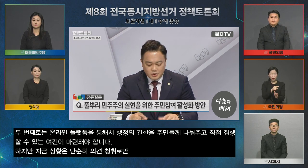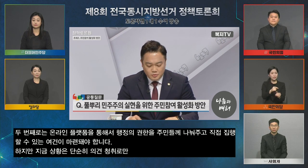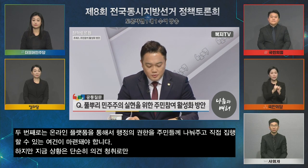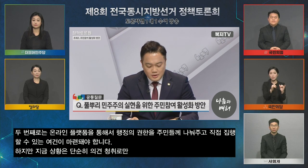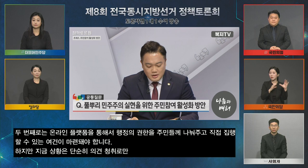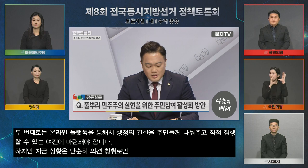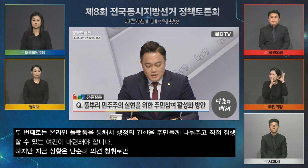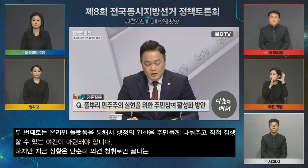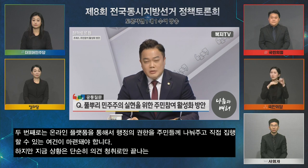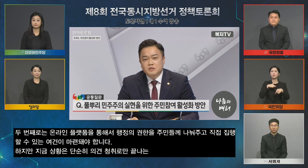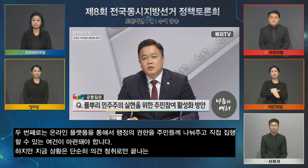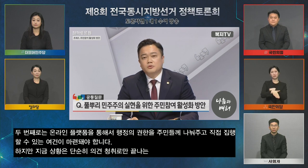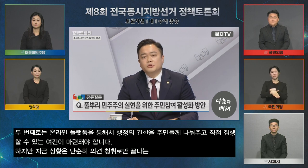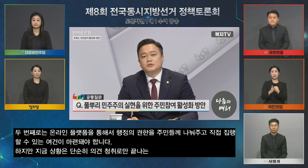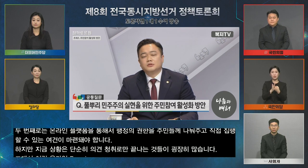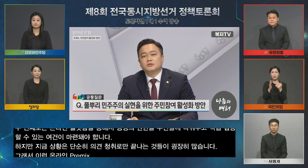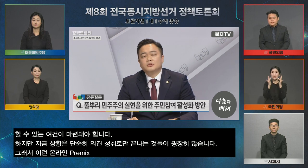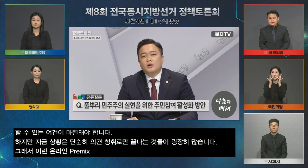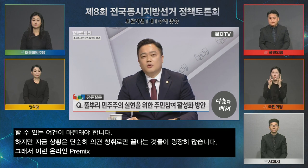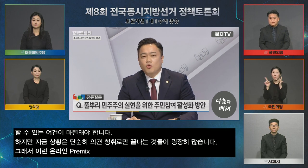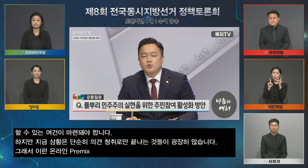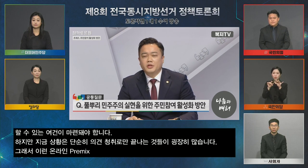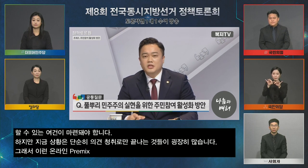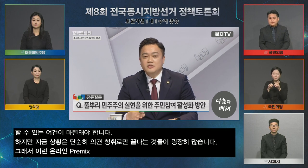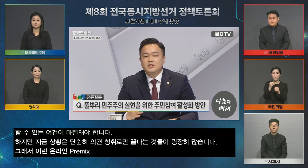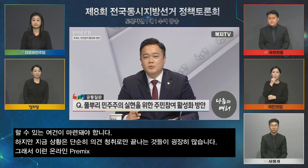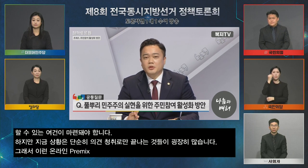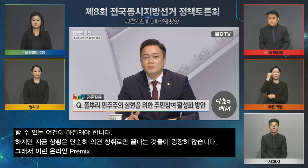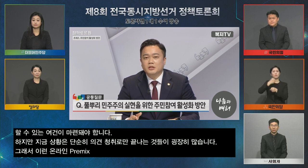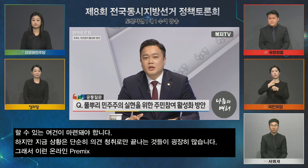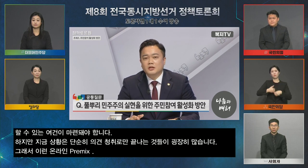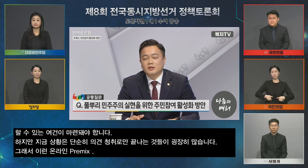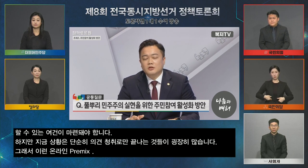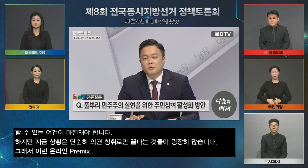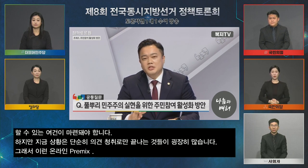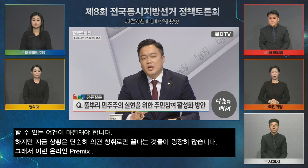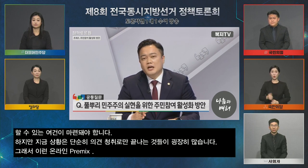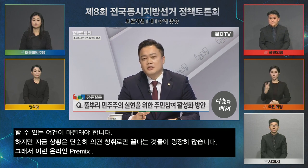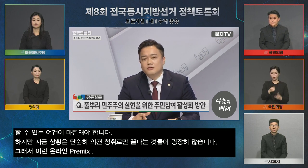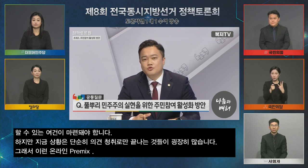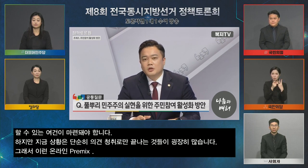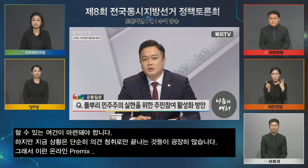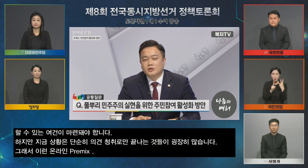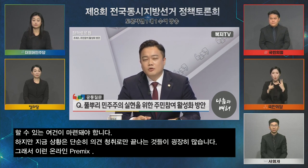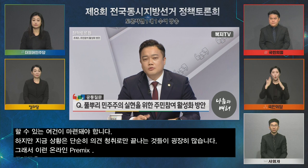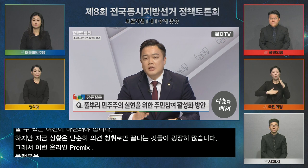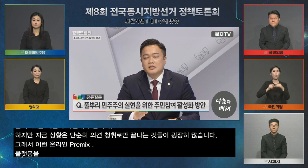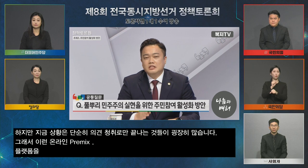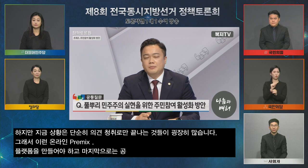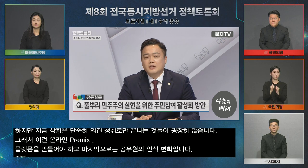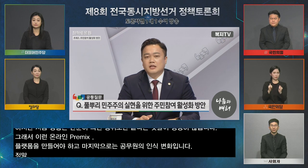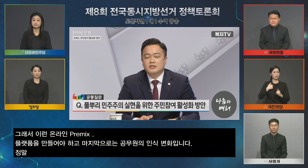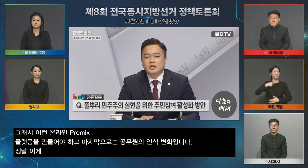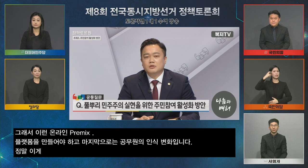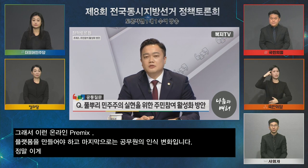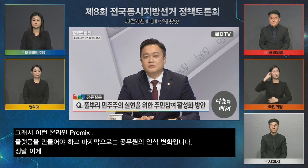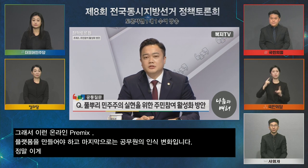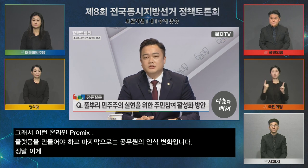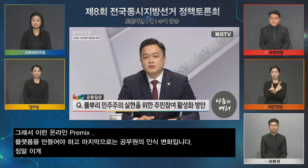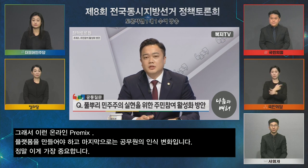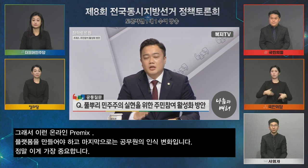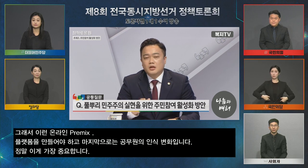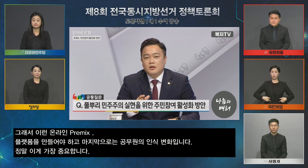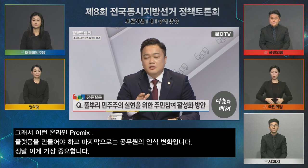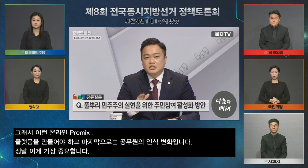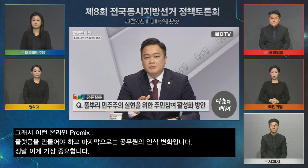만들어야 되고 마지막으로는 공무원의 인식 변화입니다. 정말 이게 가장 중요합니다. 결국 지방자치라고 하는